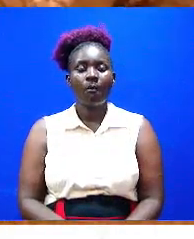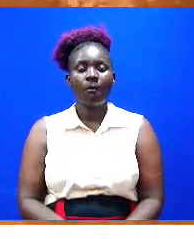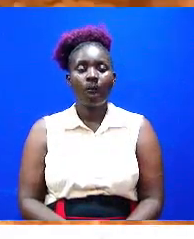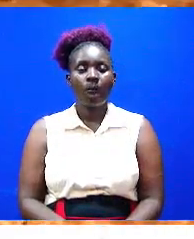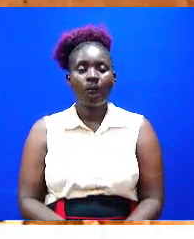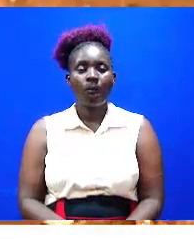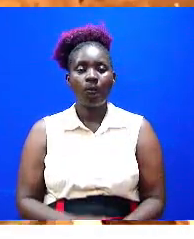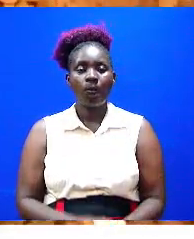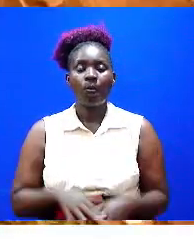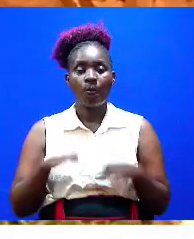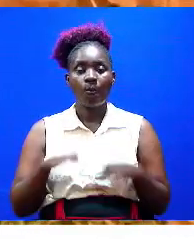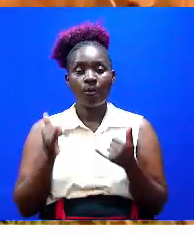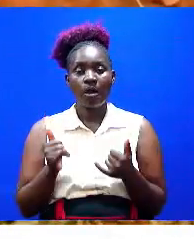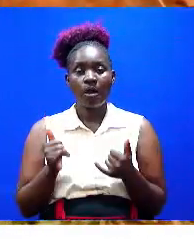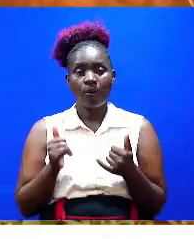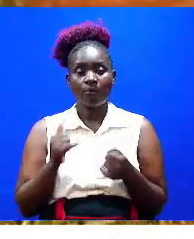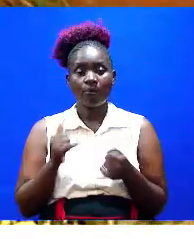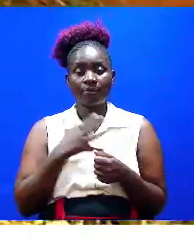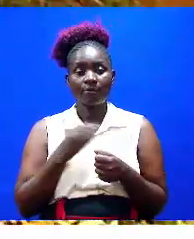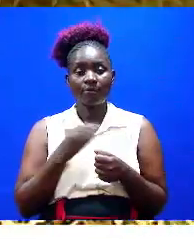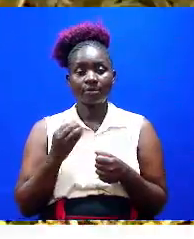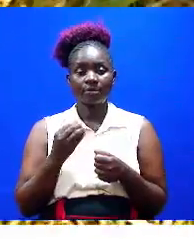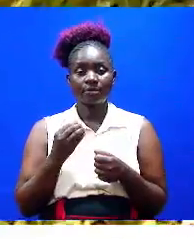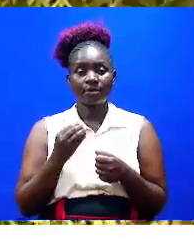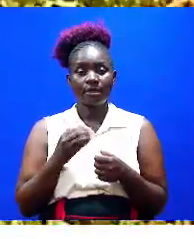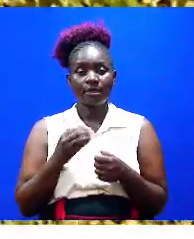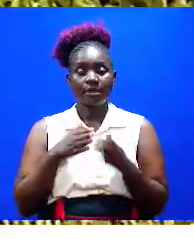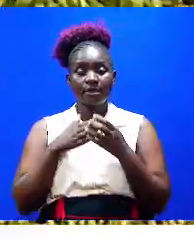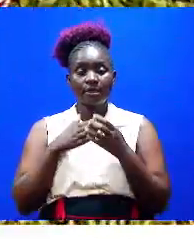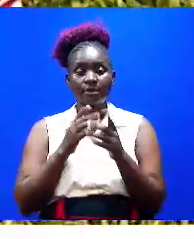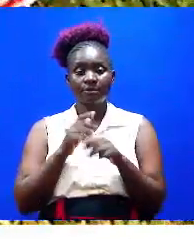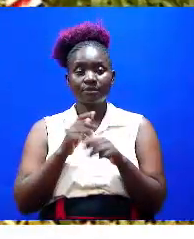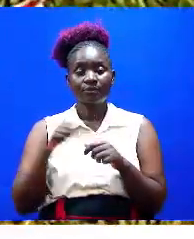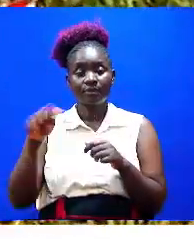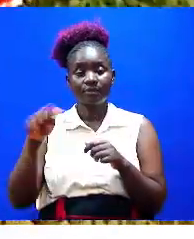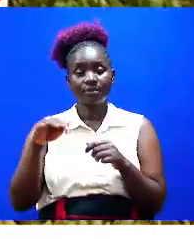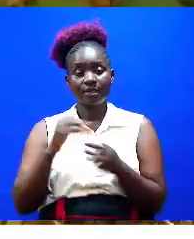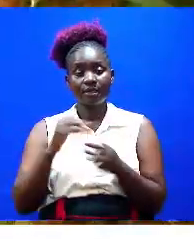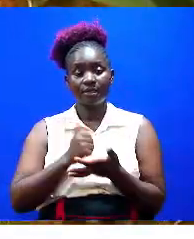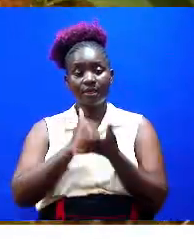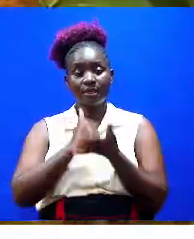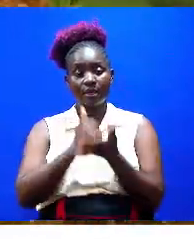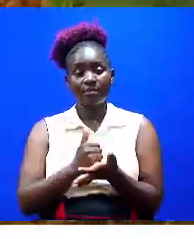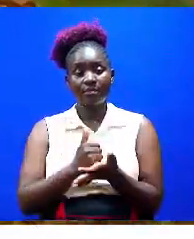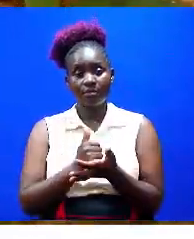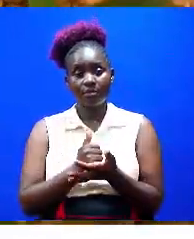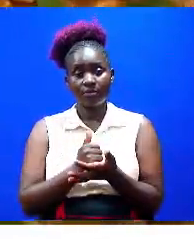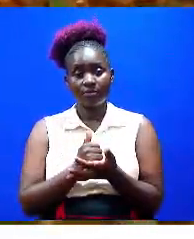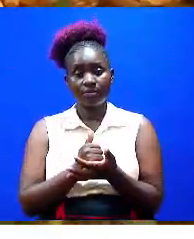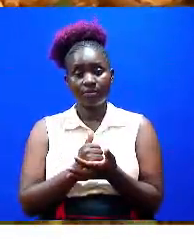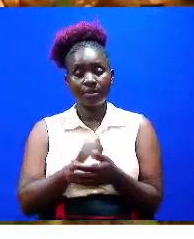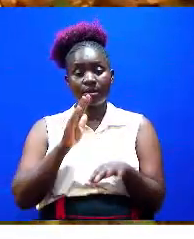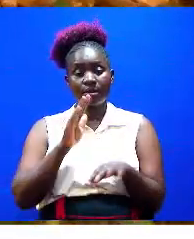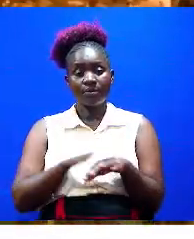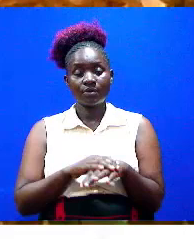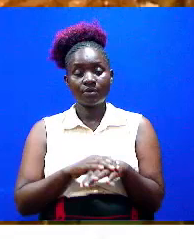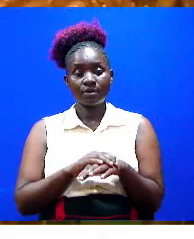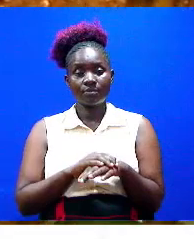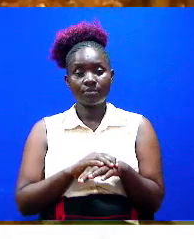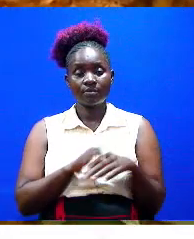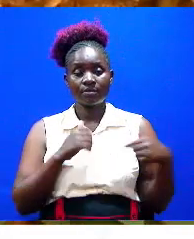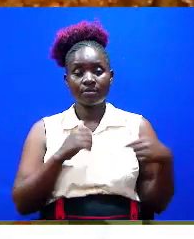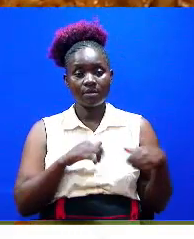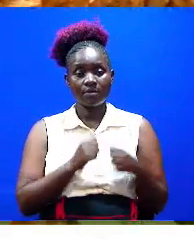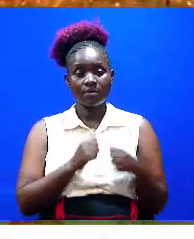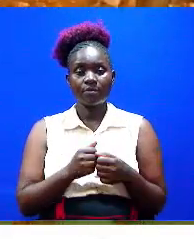Bono, niko baganiri abarayi kuruwa sorgo ngoro iga kwene kibuna ngo bakonya bale na wego na basamali yabo yabali no moyo bogo anjo kwa estona